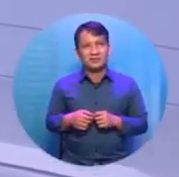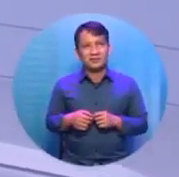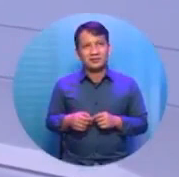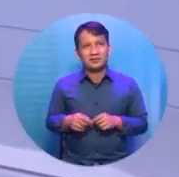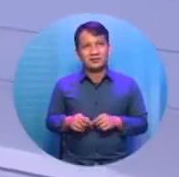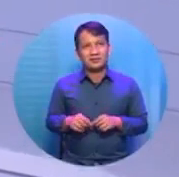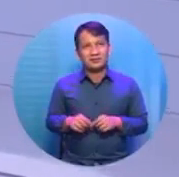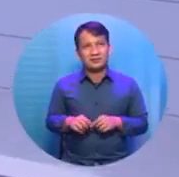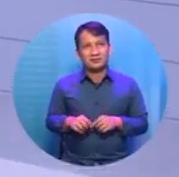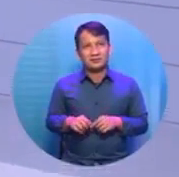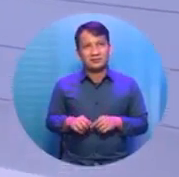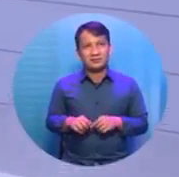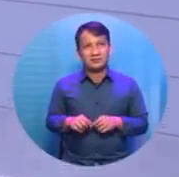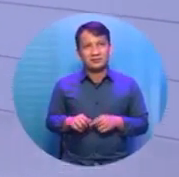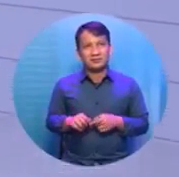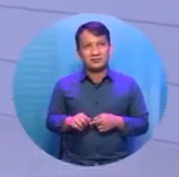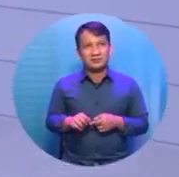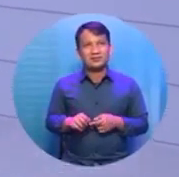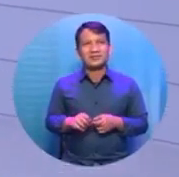lang, nagkakamali!